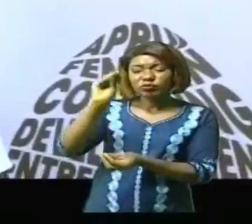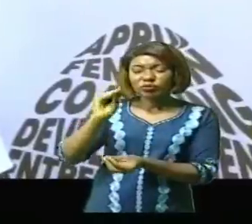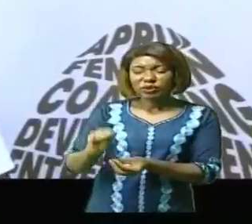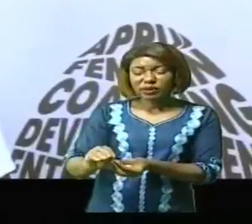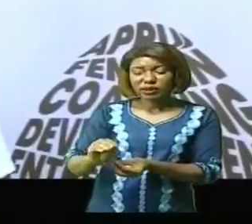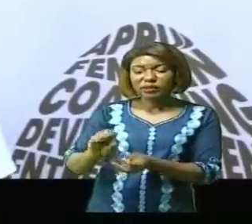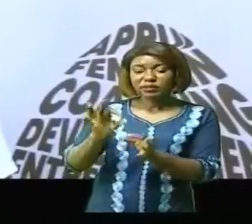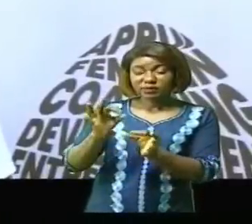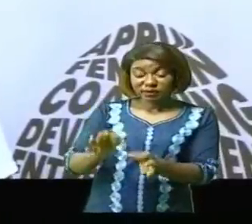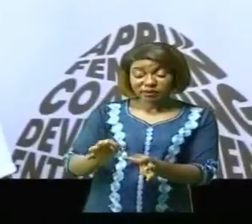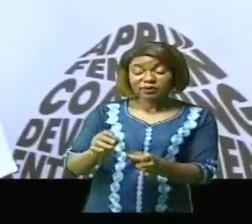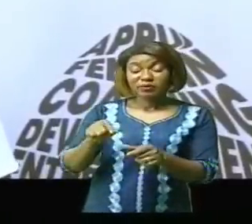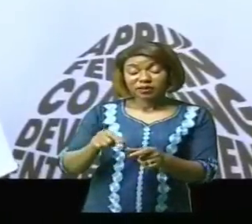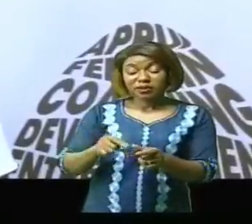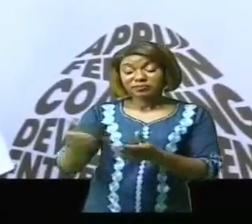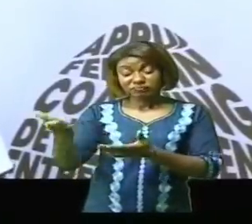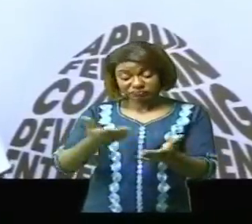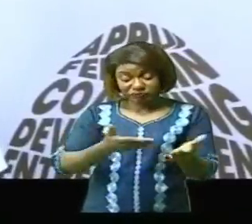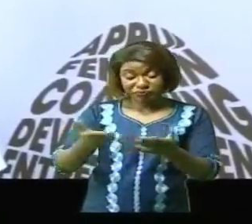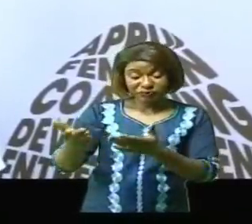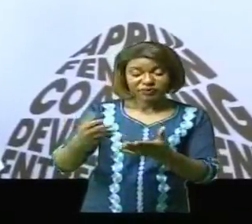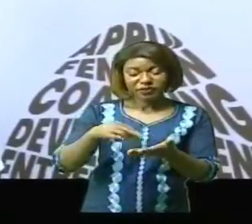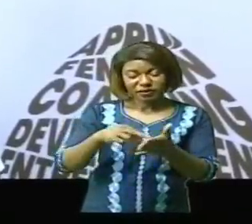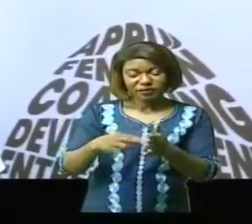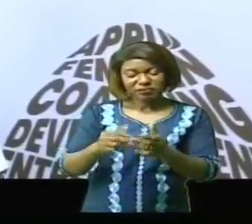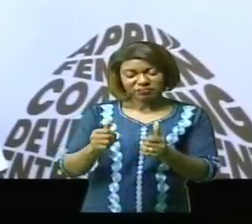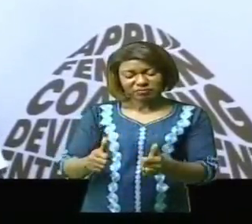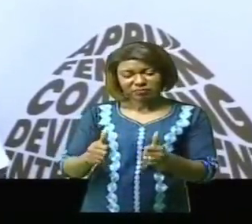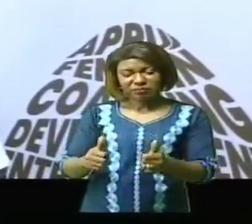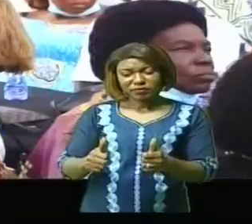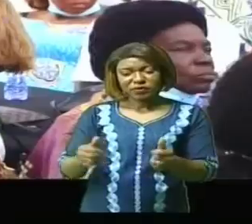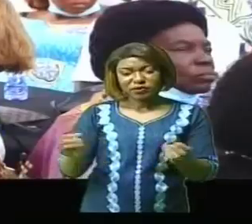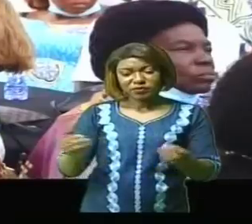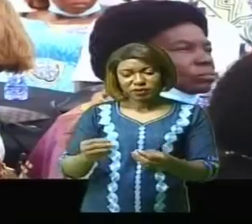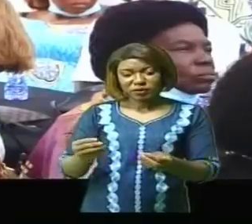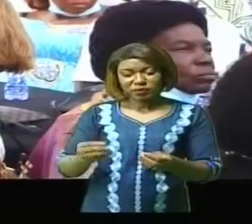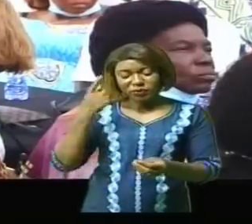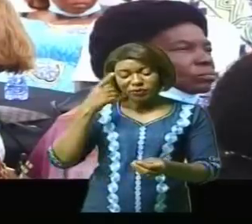Avec mon petit commerce, j'ai appris que je suis éligible à la banque.